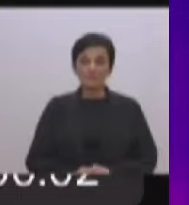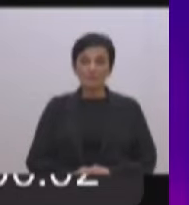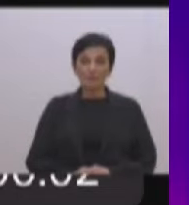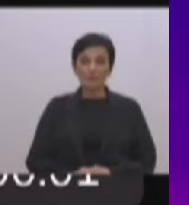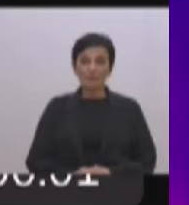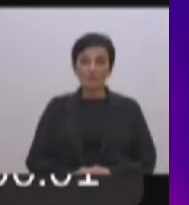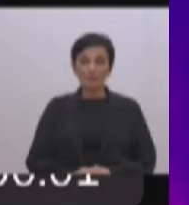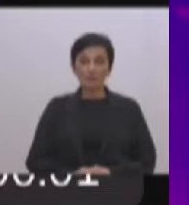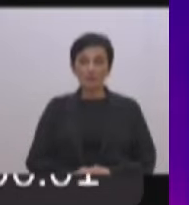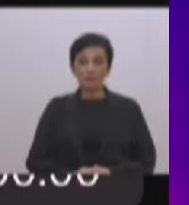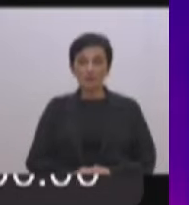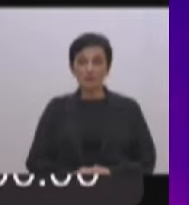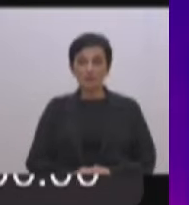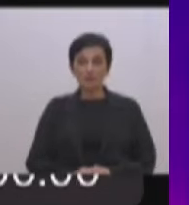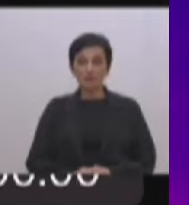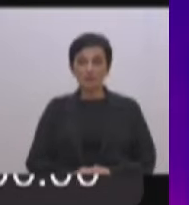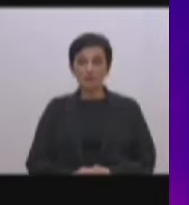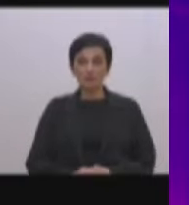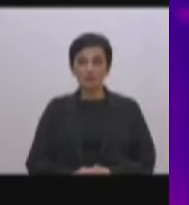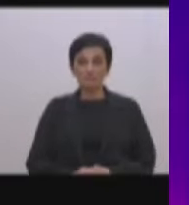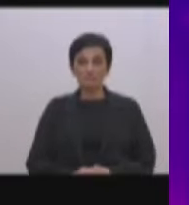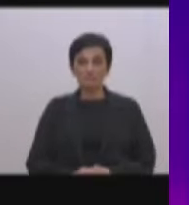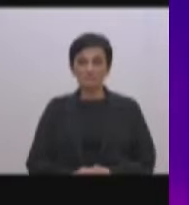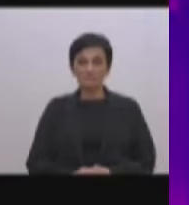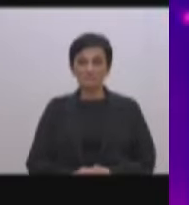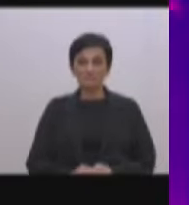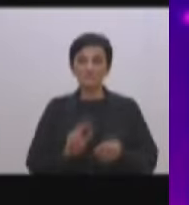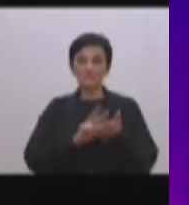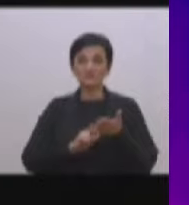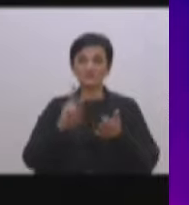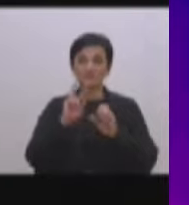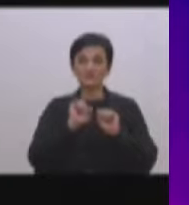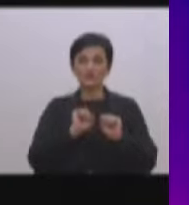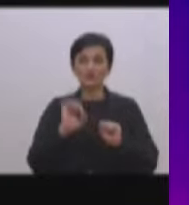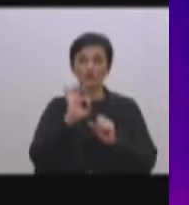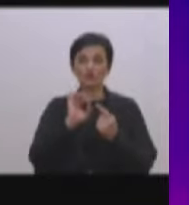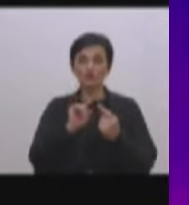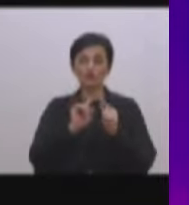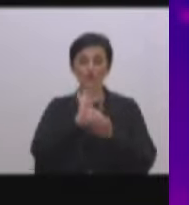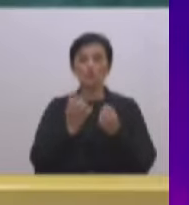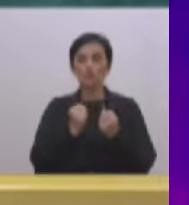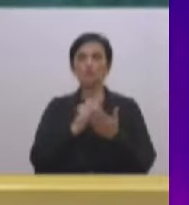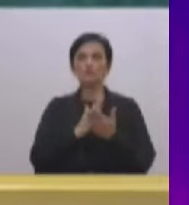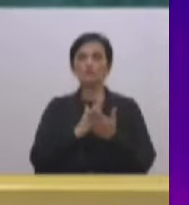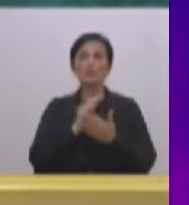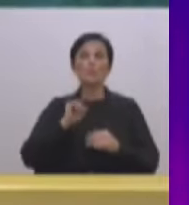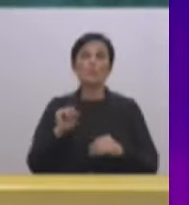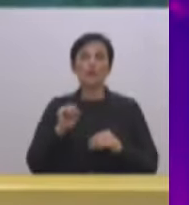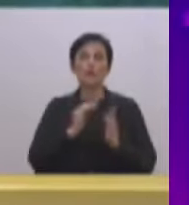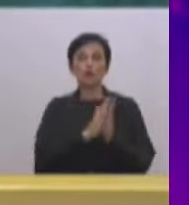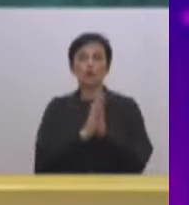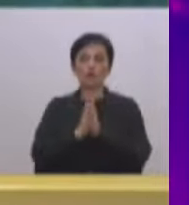მათ ასე თუ ისე მაინც გამოიყენებდნენ ხმების მოსატანად. ან იმით, რომ პირდაპირ მივიდოდნენ სათითაოდ ეს ამნისტიის გარეშე და